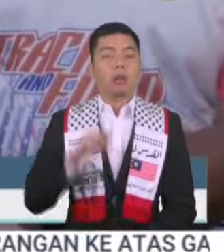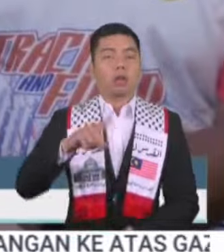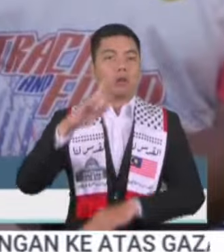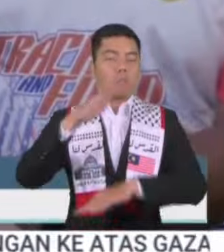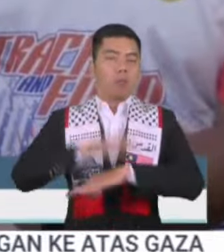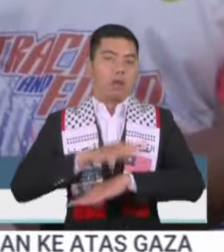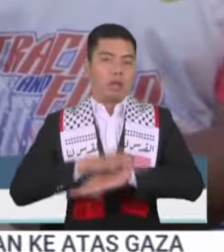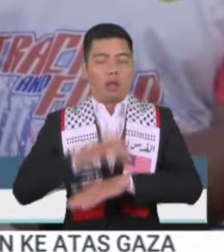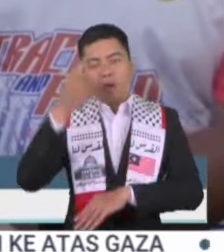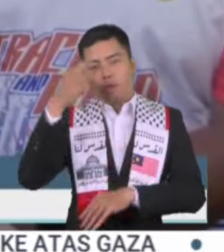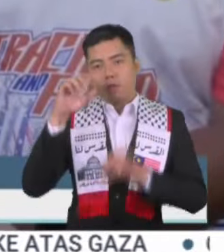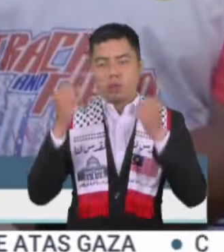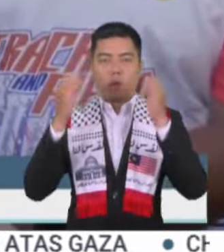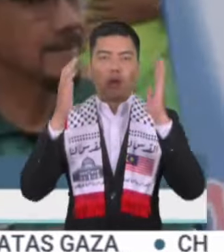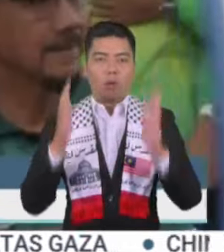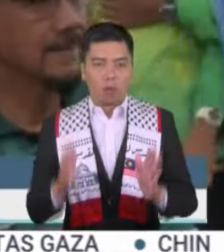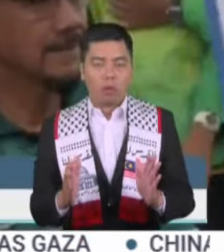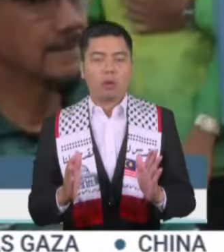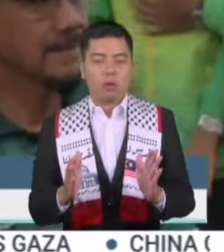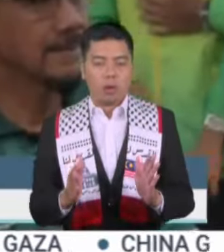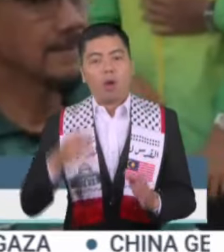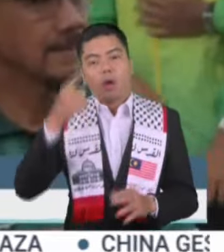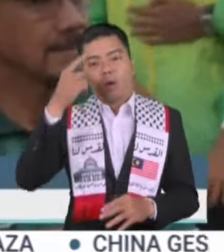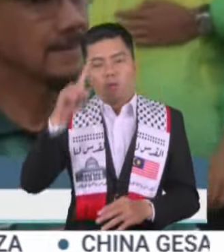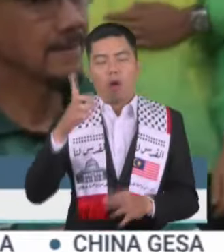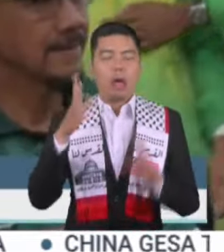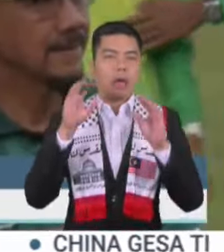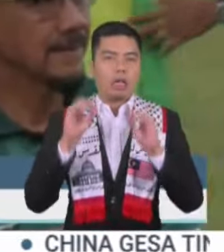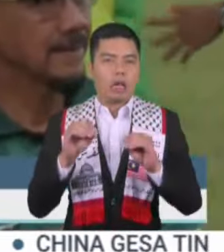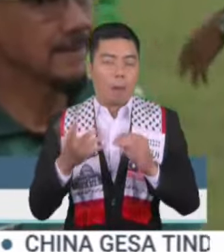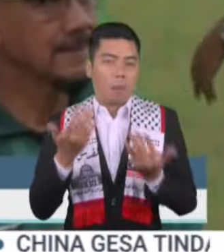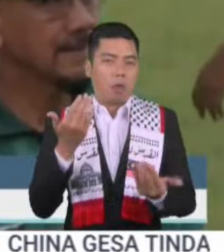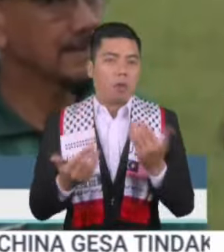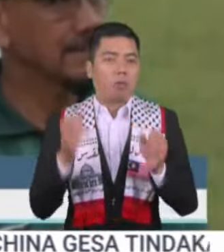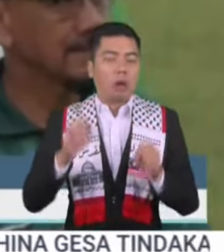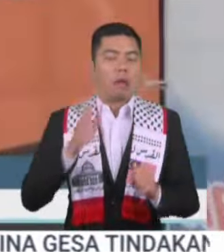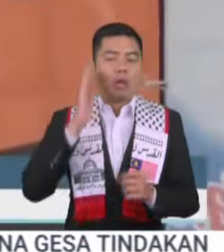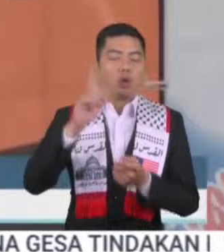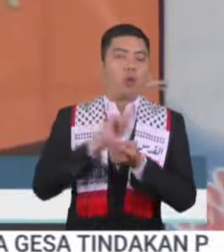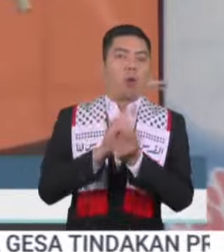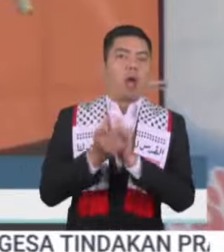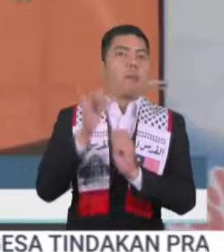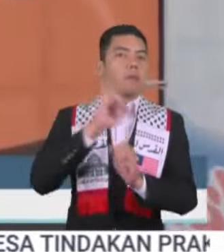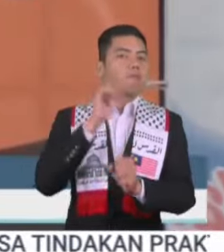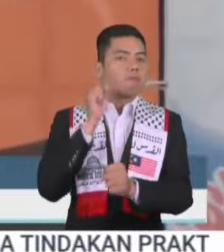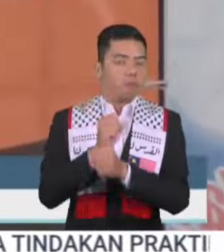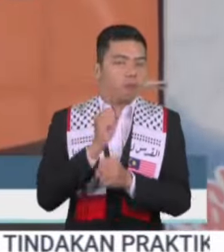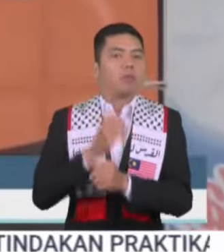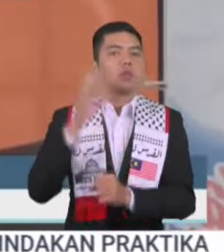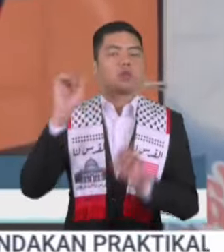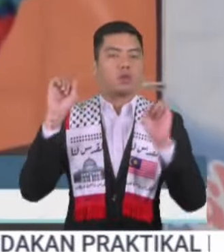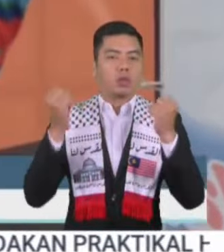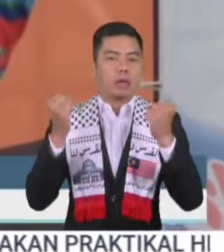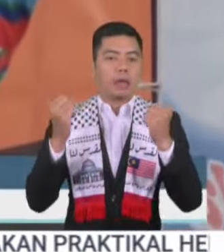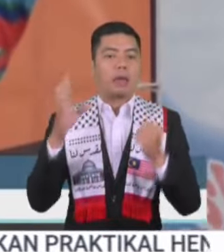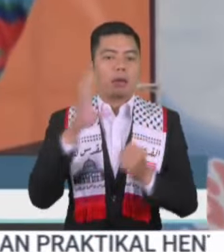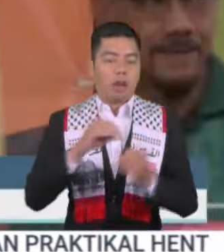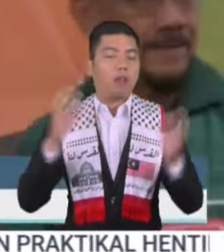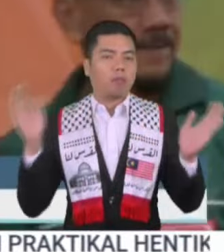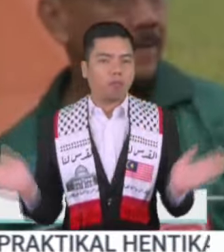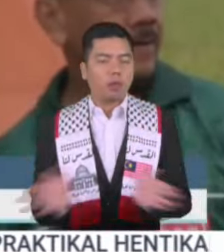pelajar ke atlet kita sebagai kejayaalah mungkin kita lihat ada anak-anak kita cenderung kepada sukan kita terus menggalakkan